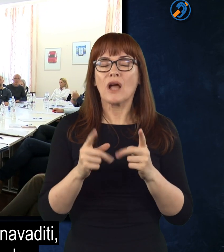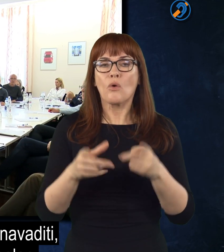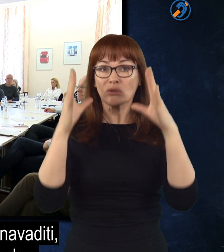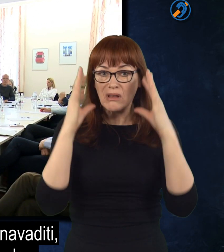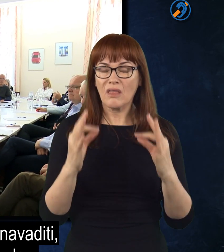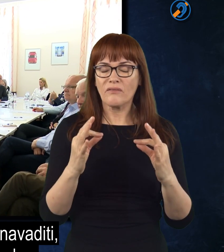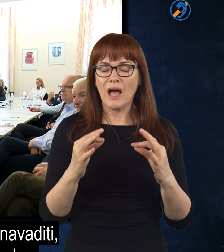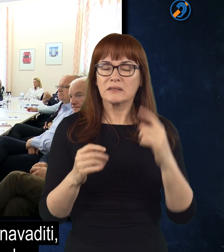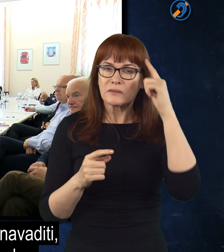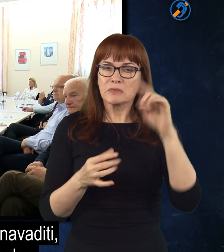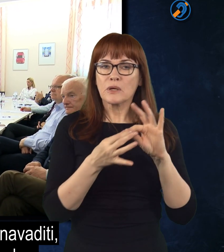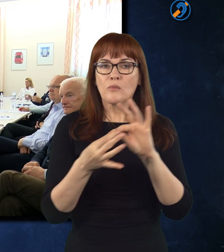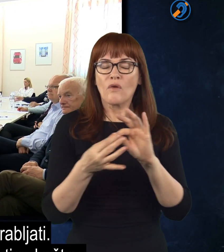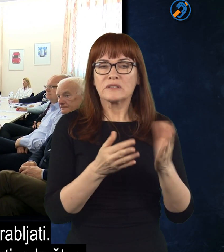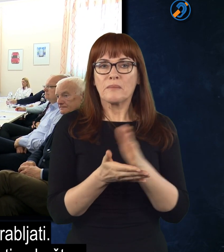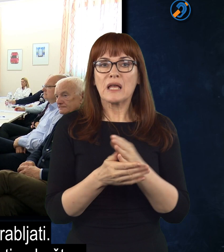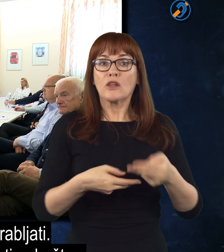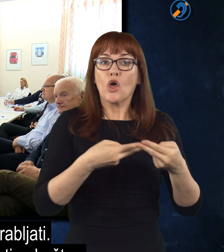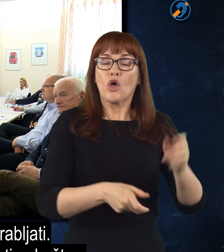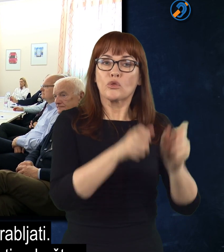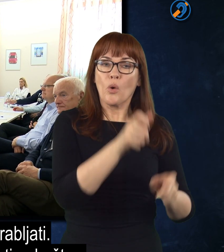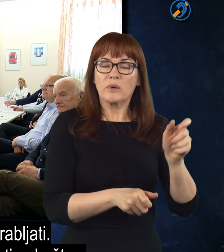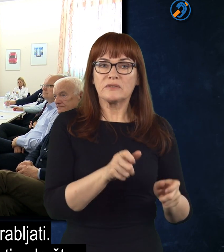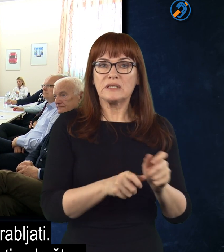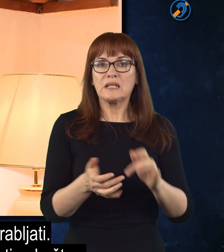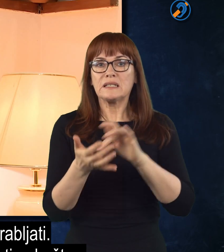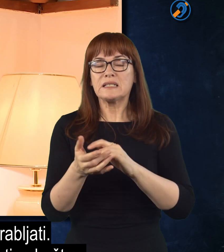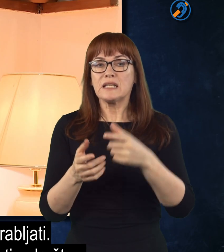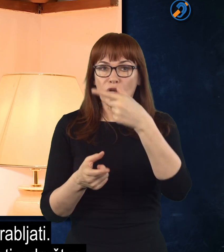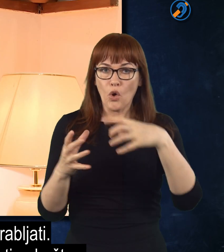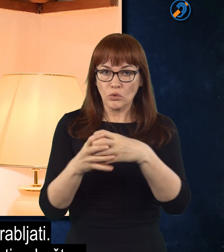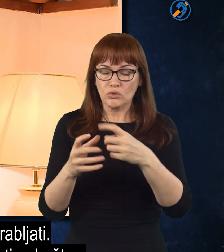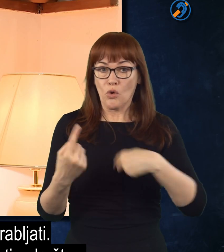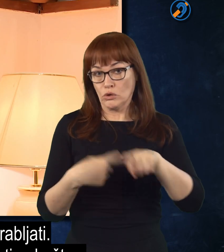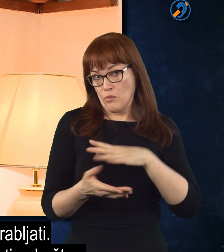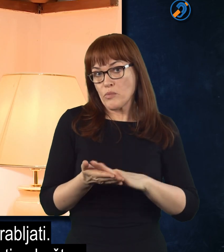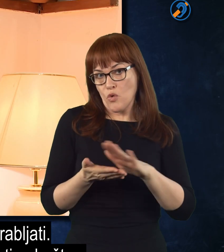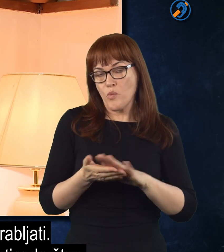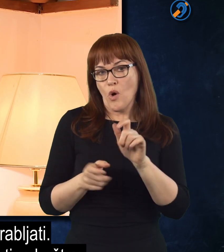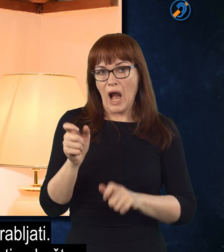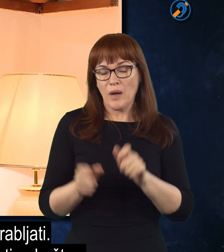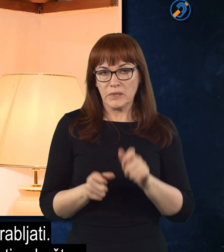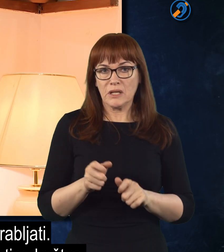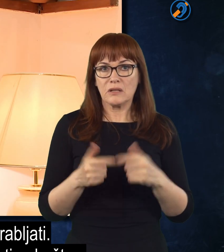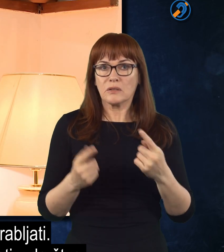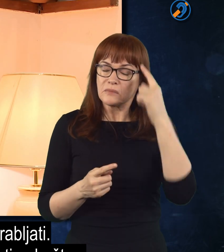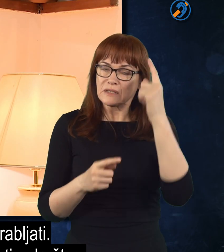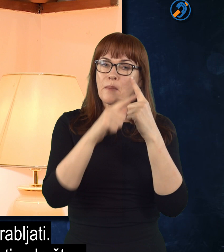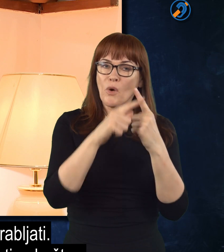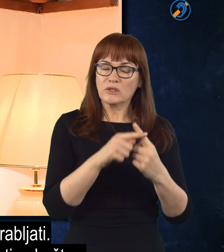se to navada. Zato se mi zdi povezava med dobavitelji in pa civilno družbo, kot so družba ali pa kot smo mi, uporabniki, se mi zdi